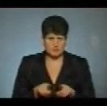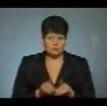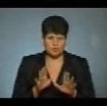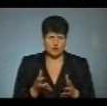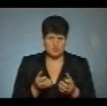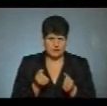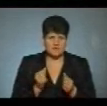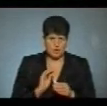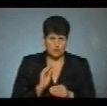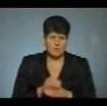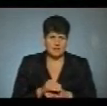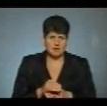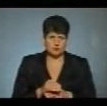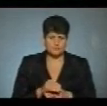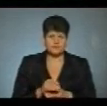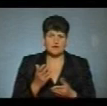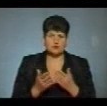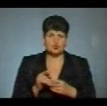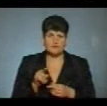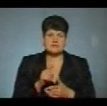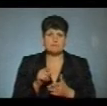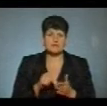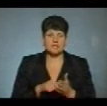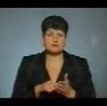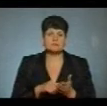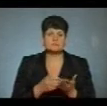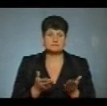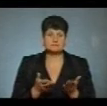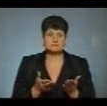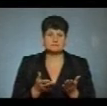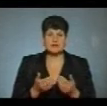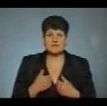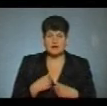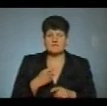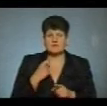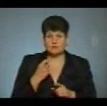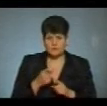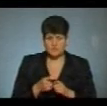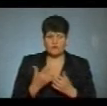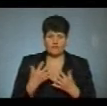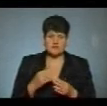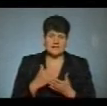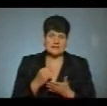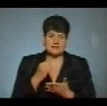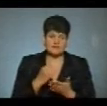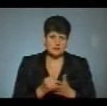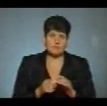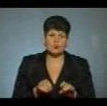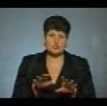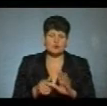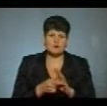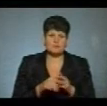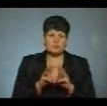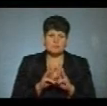отримувати доплату? Ну, якщо до вас питання, то... Будь ласка, я відповім. Вже є затверджена постанова Кабінету